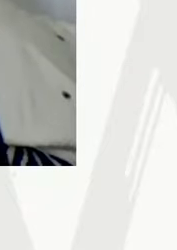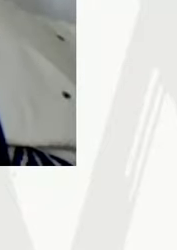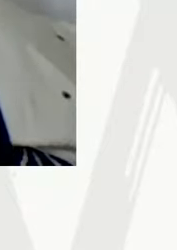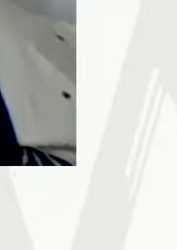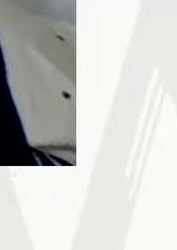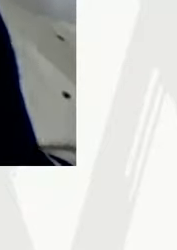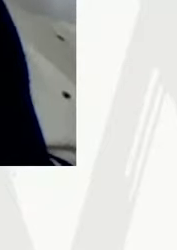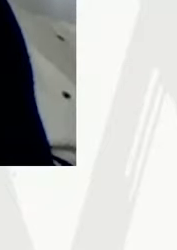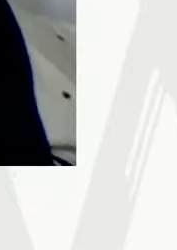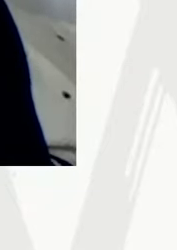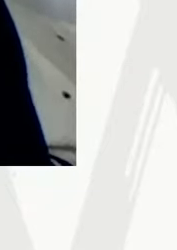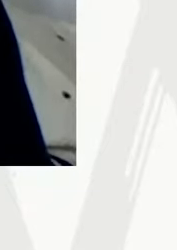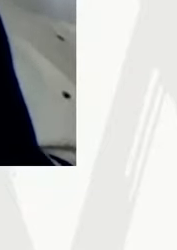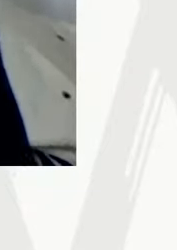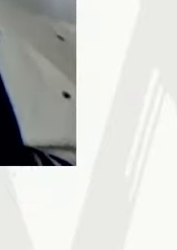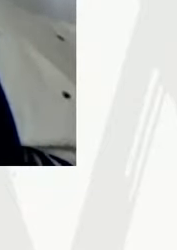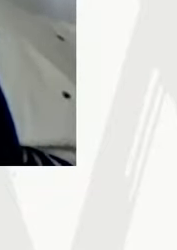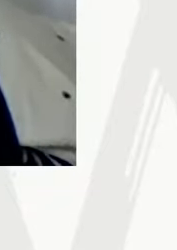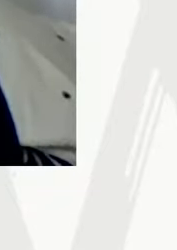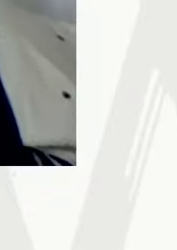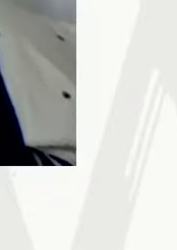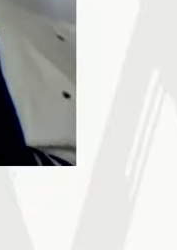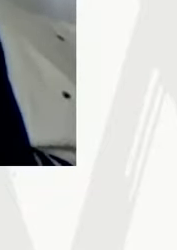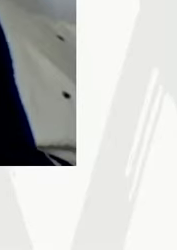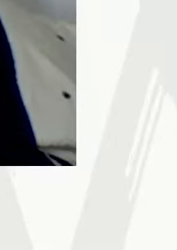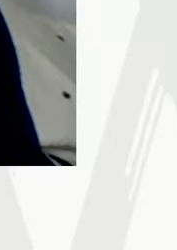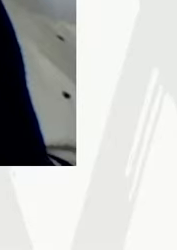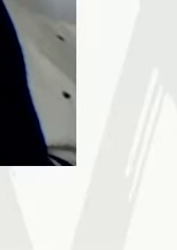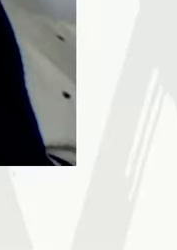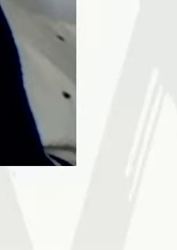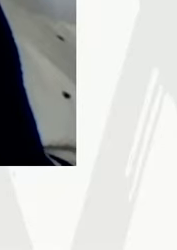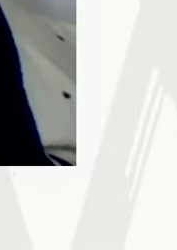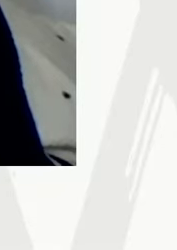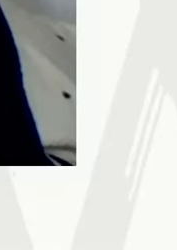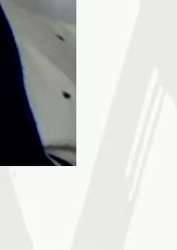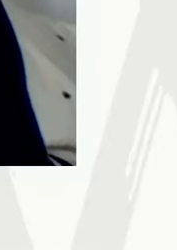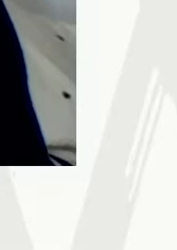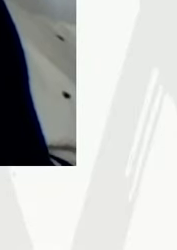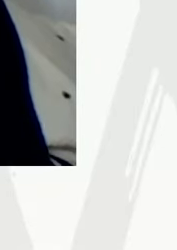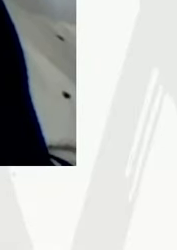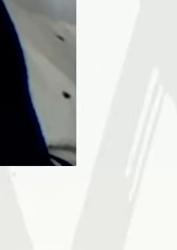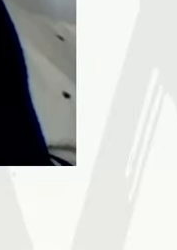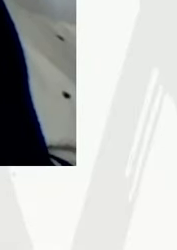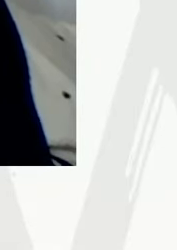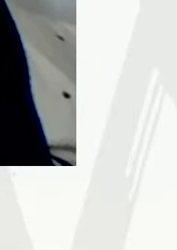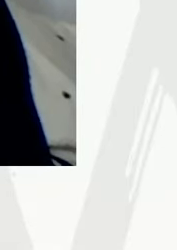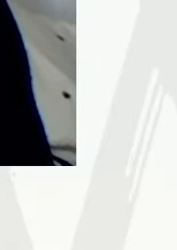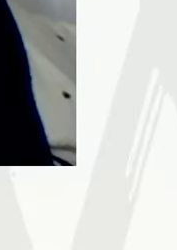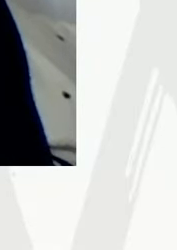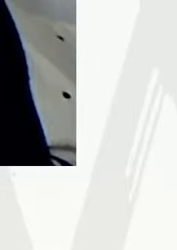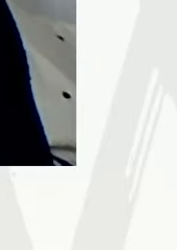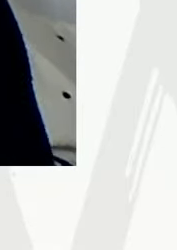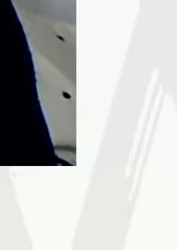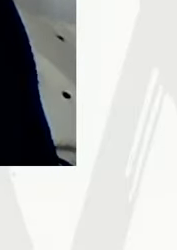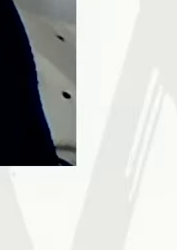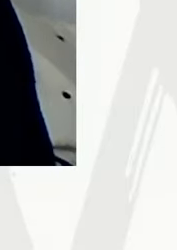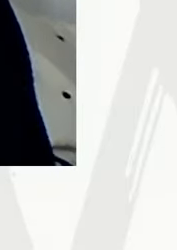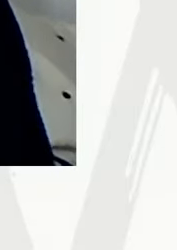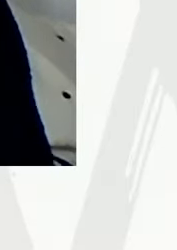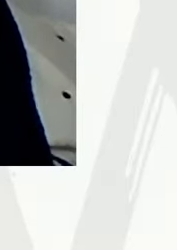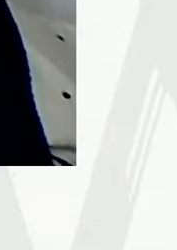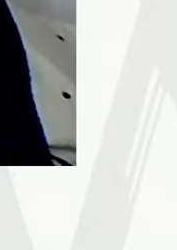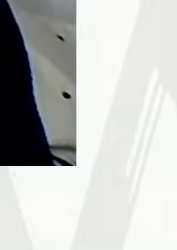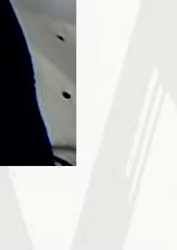liberté. Un peuple libre, une œuvre libre, car cela